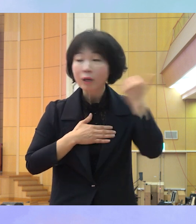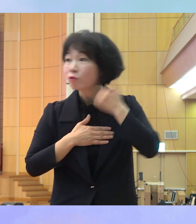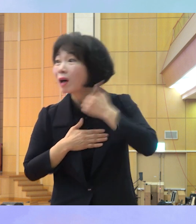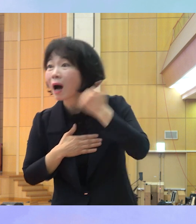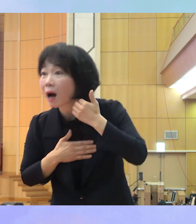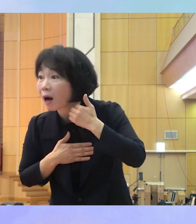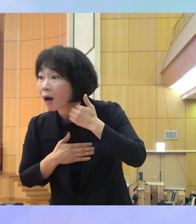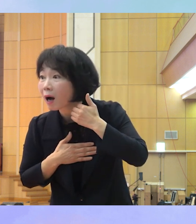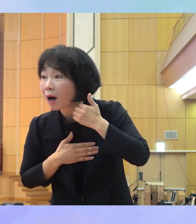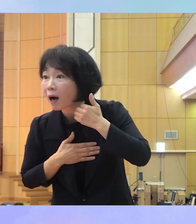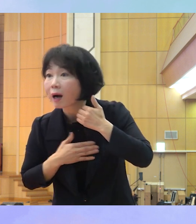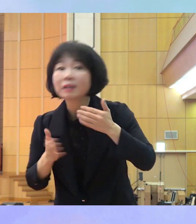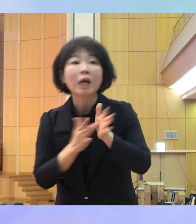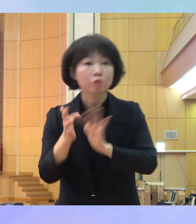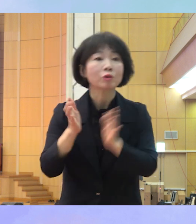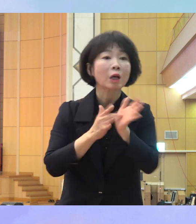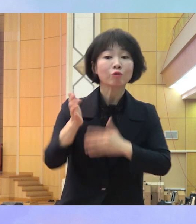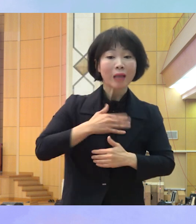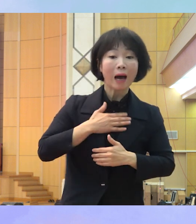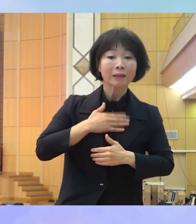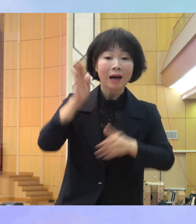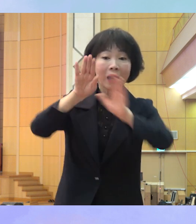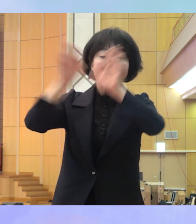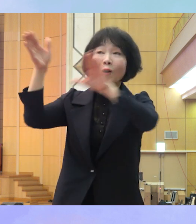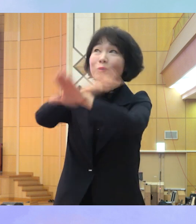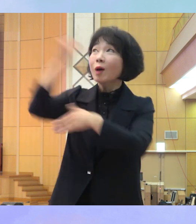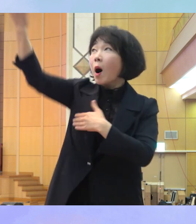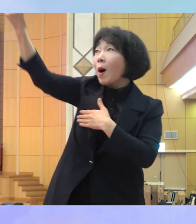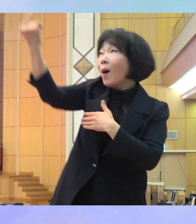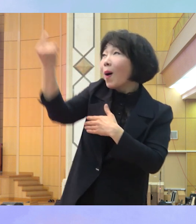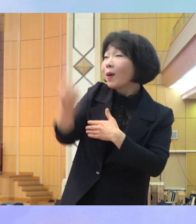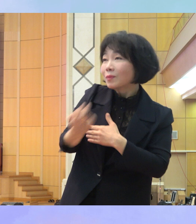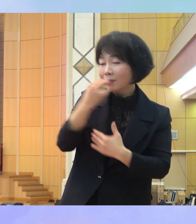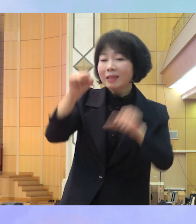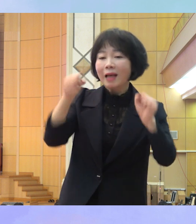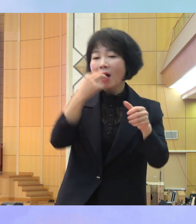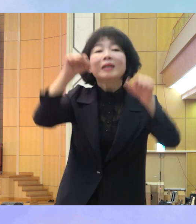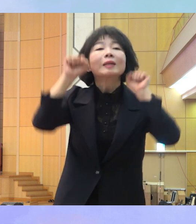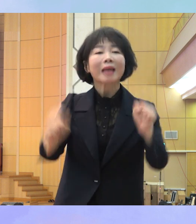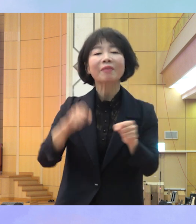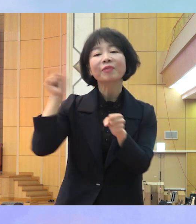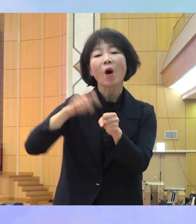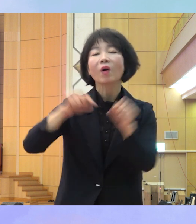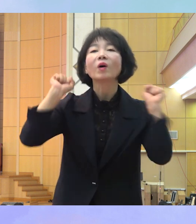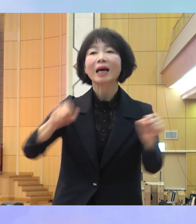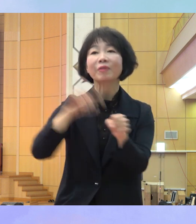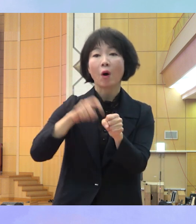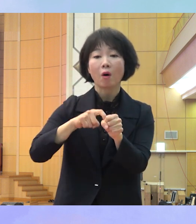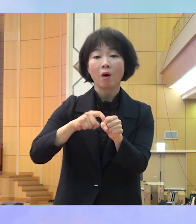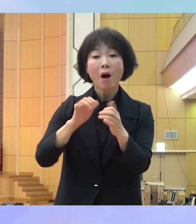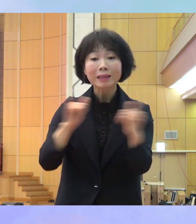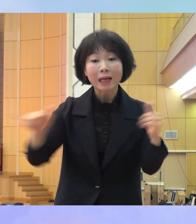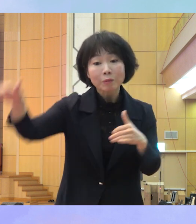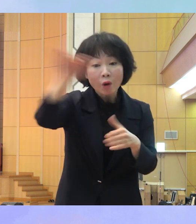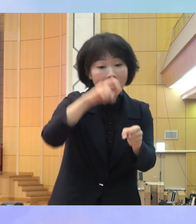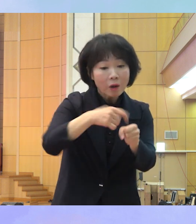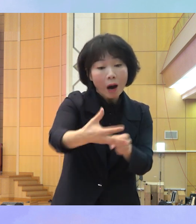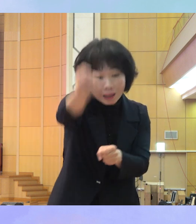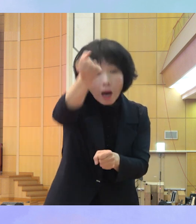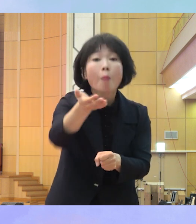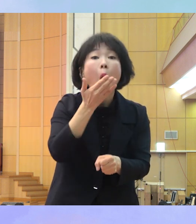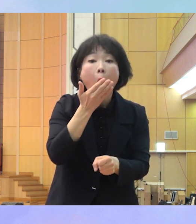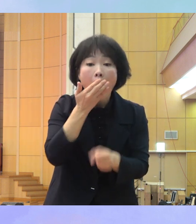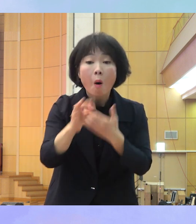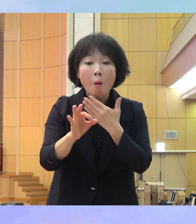너를 살리는 떡이 되어 주신다는 거죠. 나는 하늘로서 내려온 산떡이니 사람이 이 떡을 먹으면